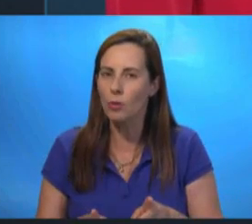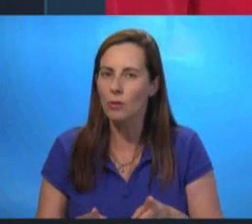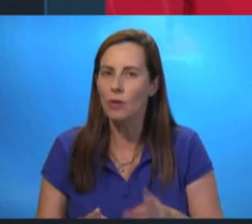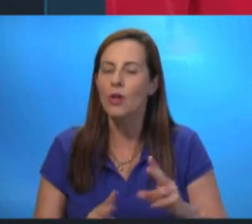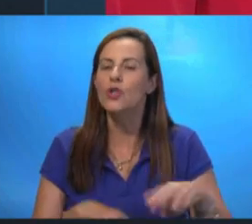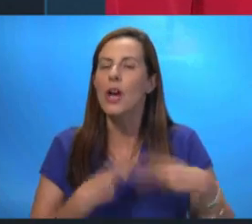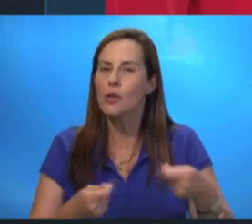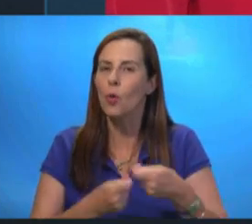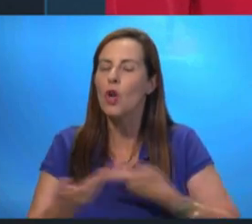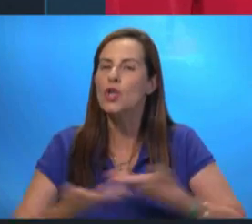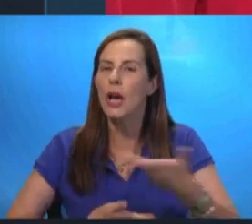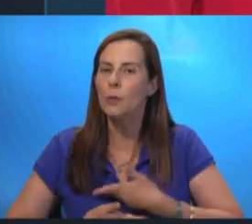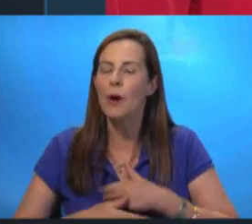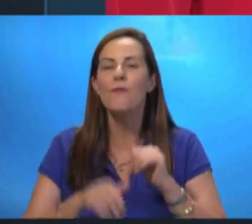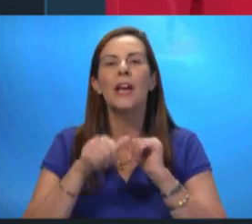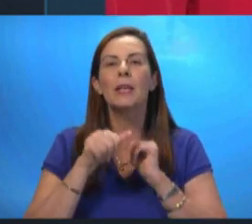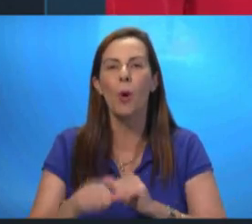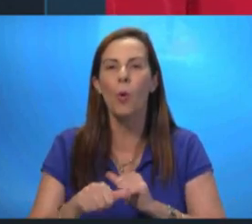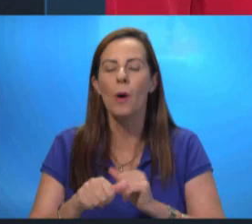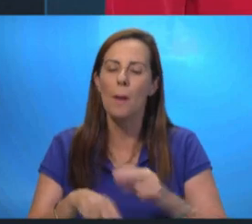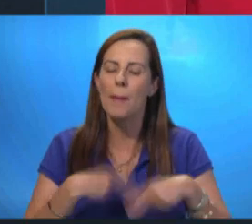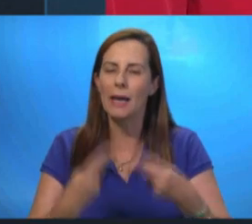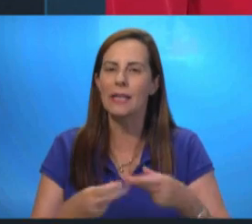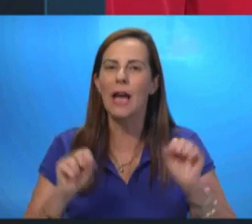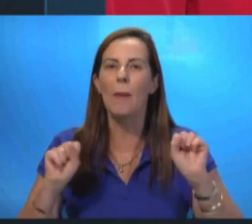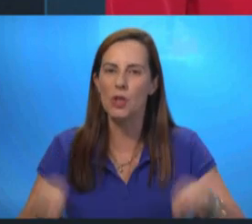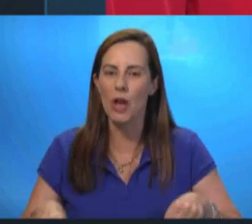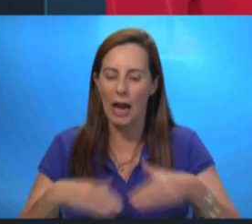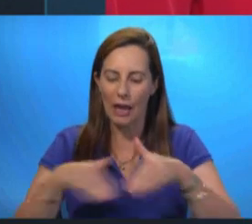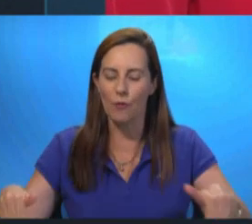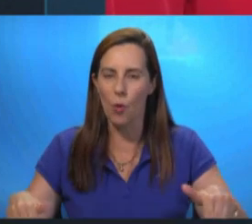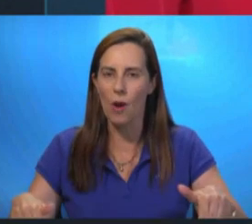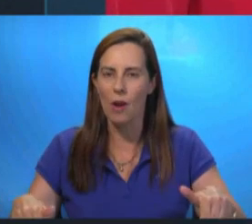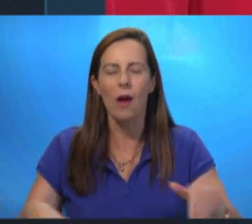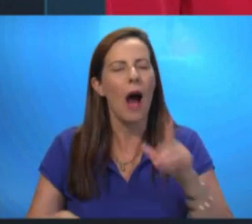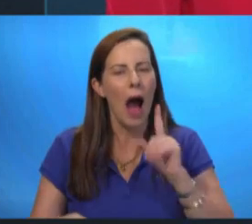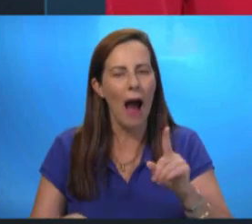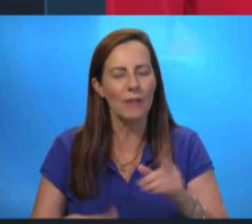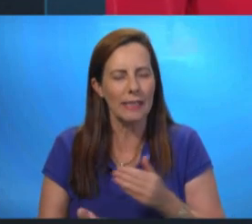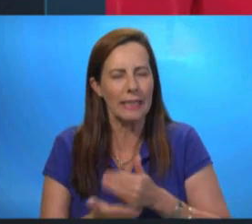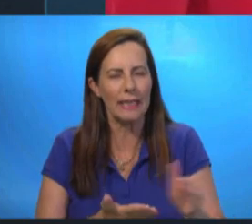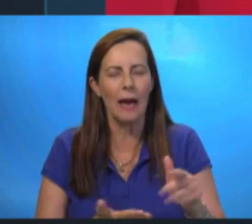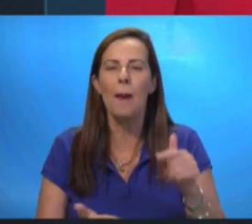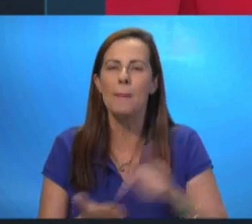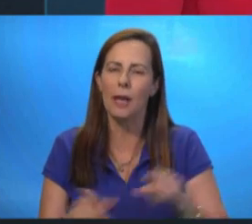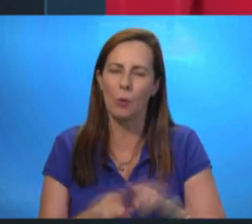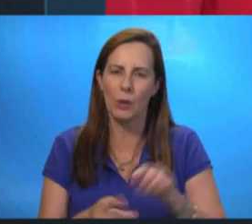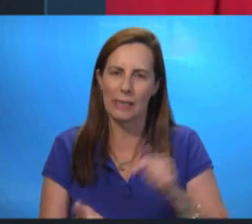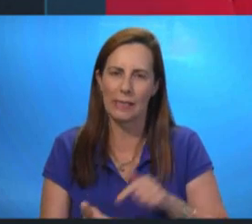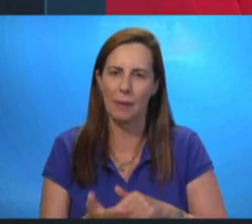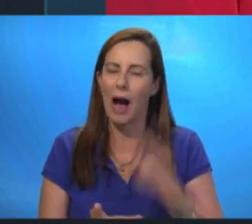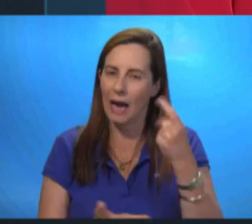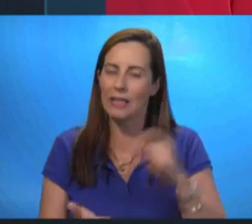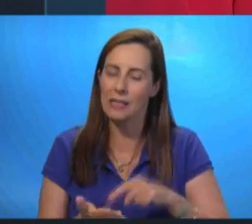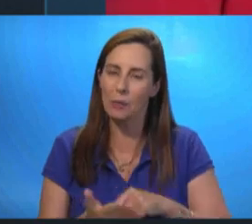לשתף פעולה ויתמכו בחזרת המשטר לגבול רמת הגולן, אבל האפשרות הזו נדחתה בדיוק מאותה סיבה. אחת הסיבות